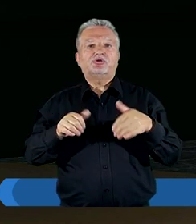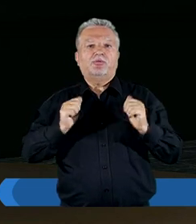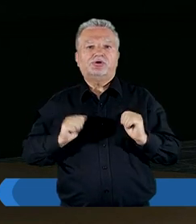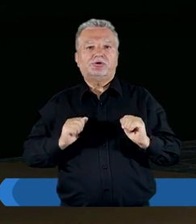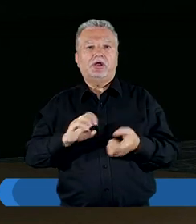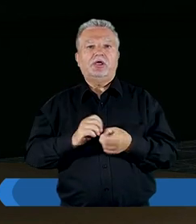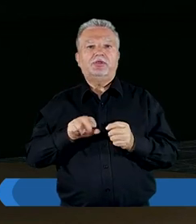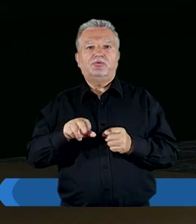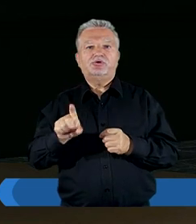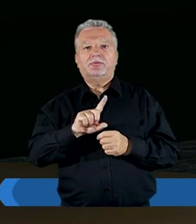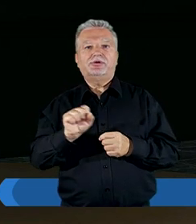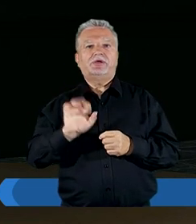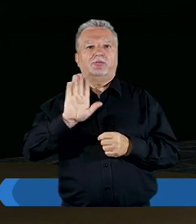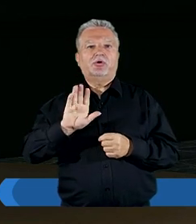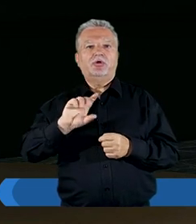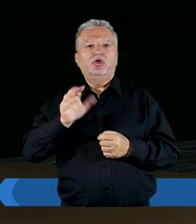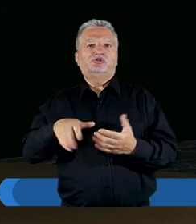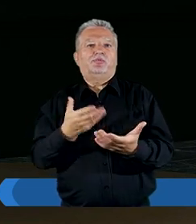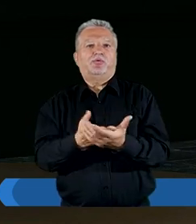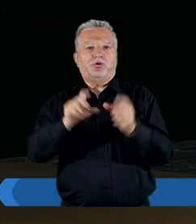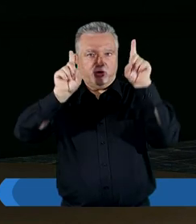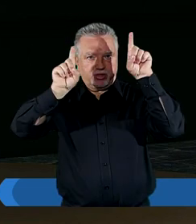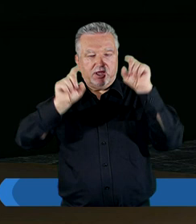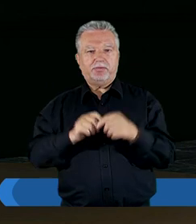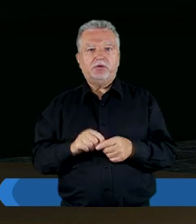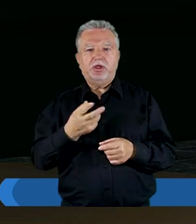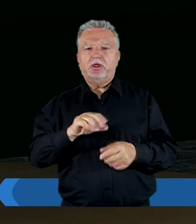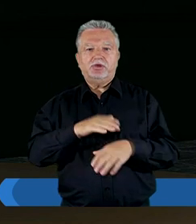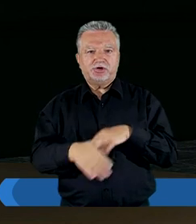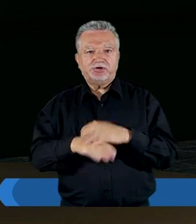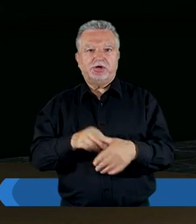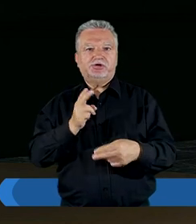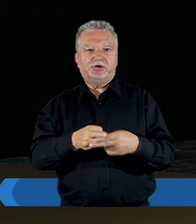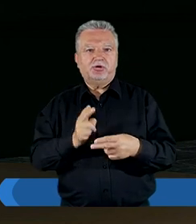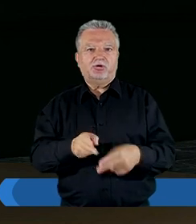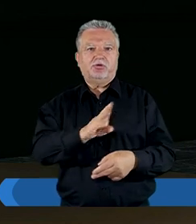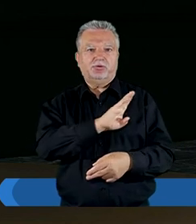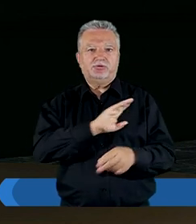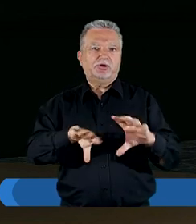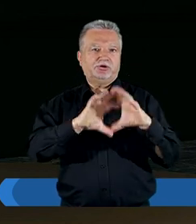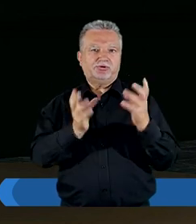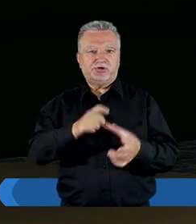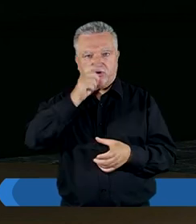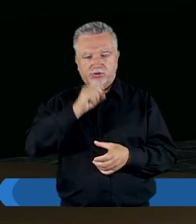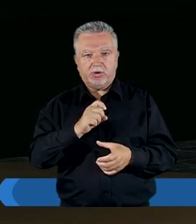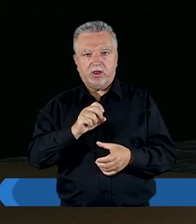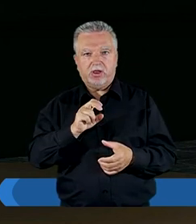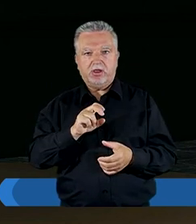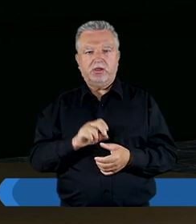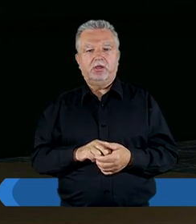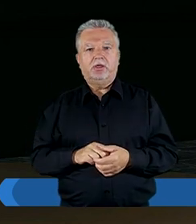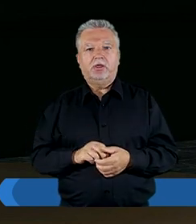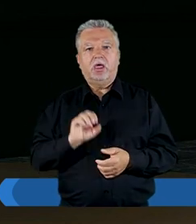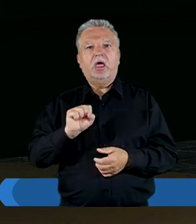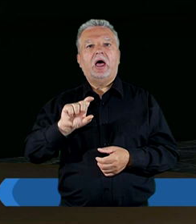pójdziemy za Bogiem. Co ma dla nas szatan do zaoferowania? Nieszczęście, choroby, śmierć, wszystko. I na koniec też